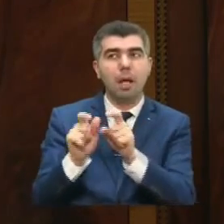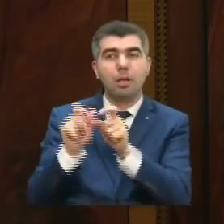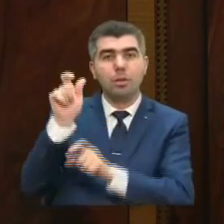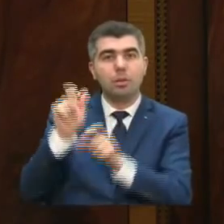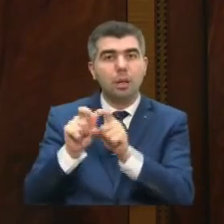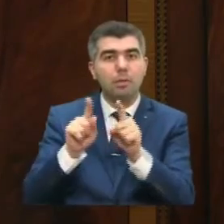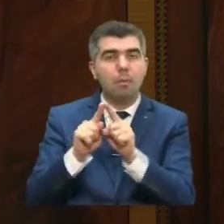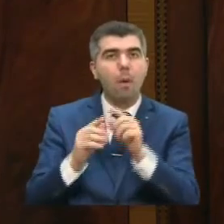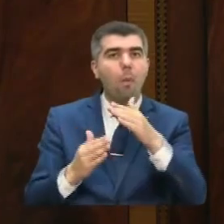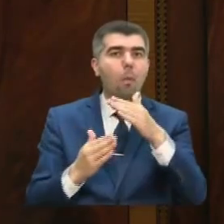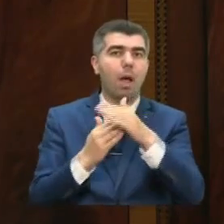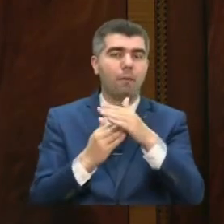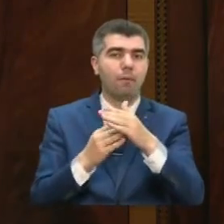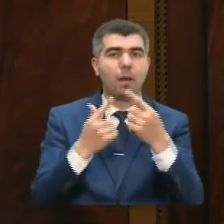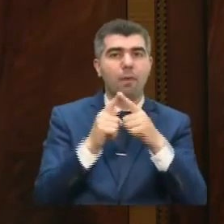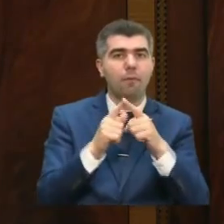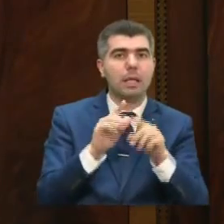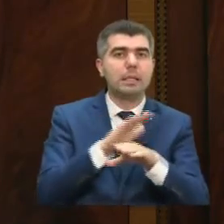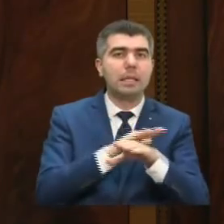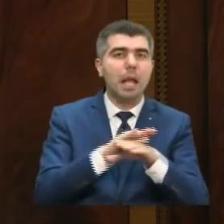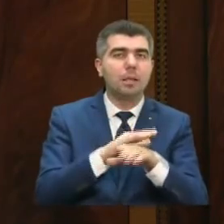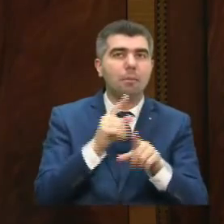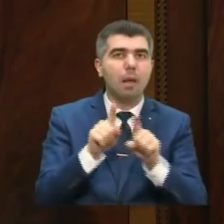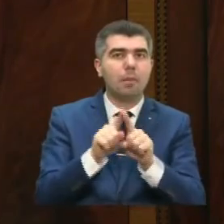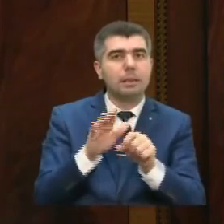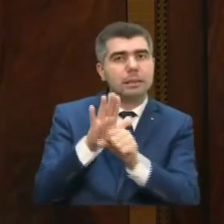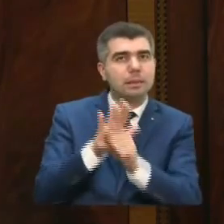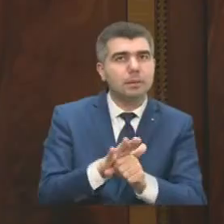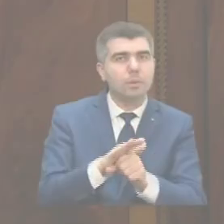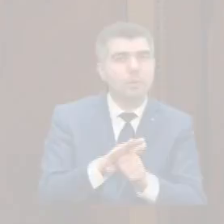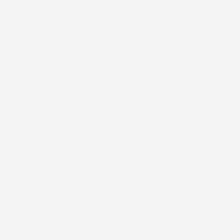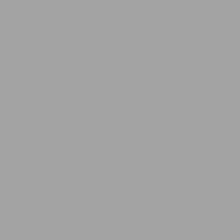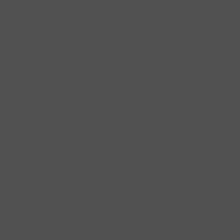المقاطعه وفي مقاطعه سياستكم اللاشعبيه وسياسه ديال التفقير والتهميش. وشكرا لكم.